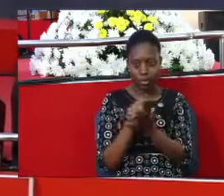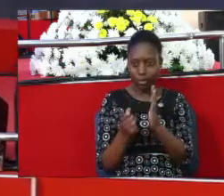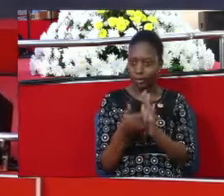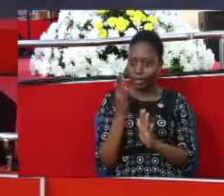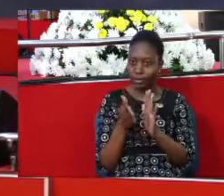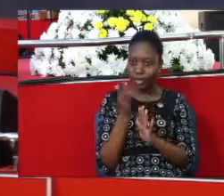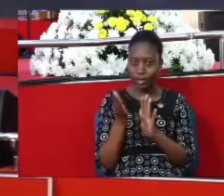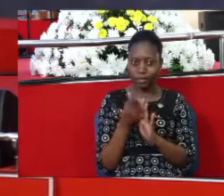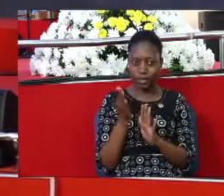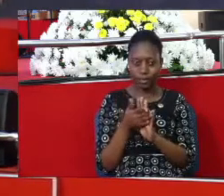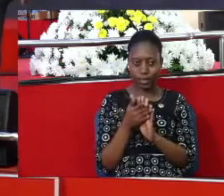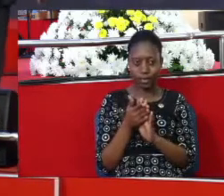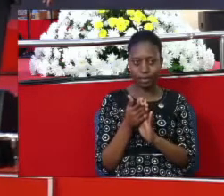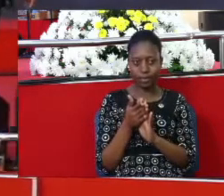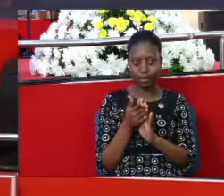sasa.